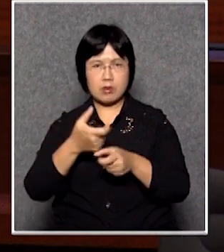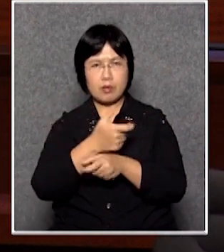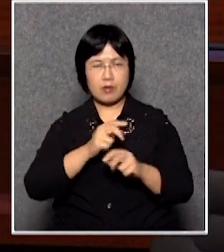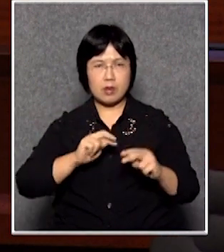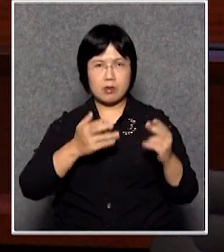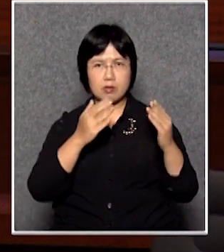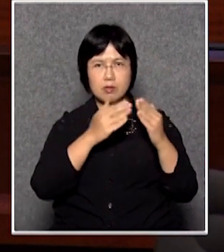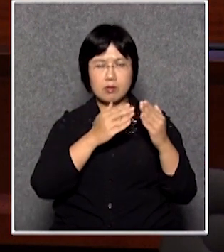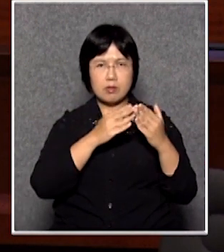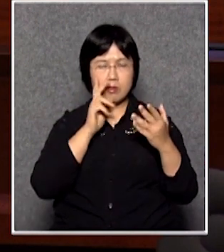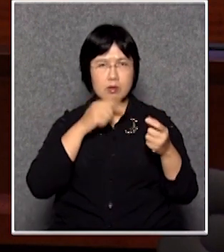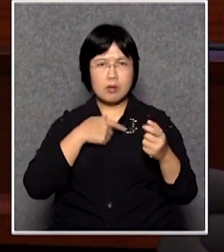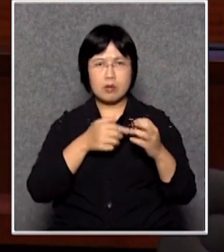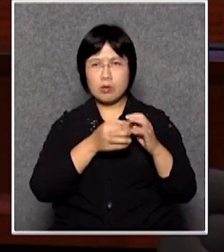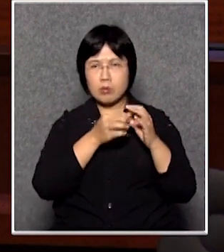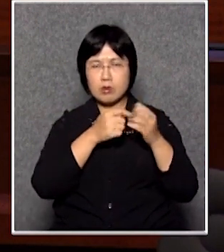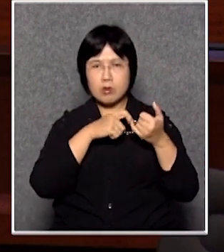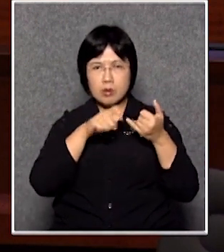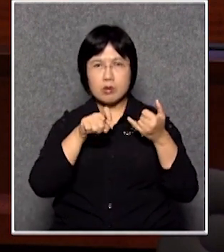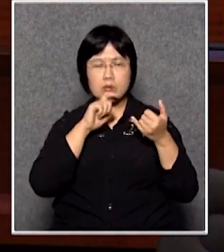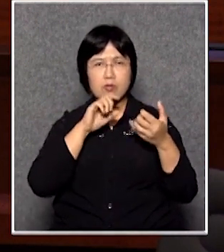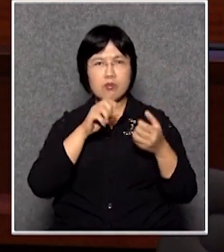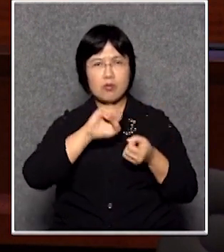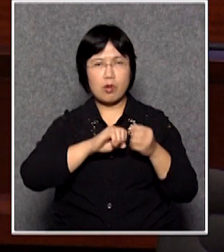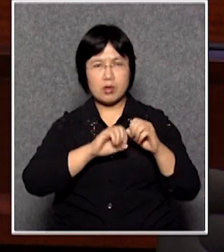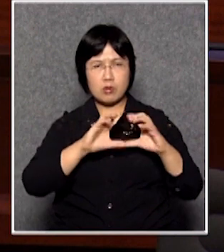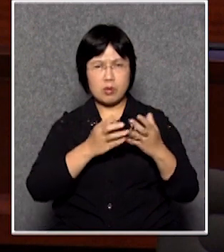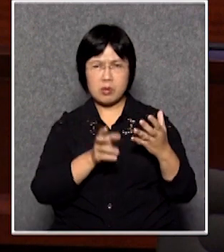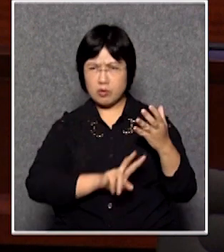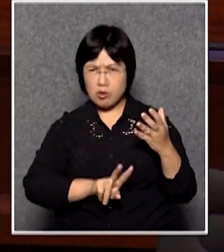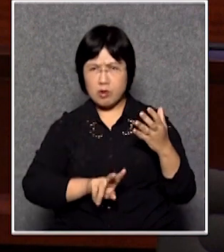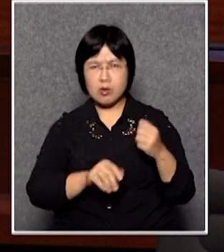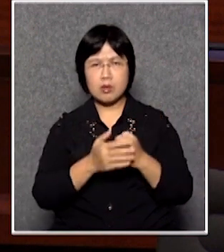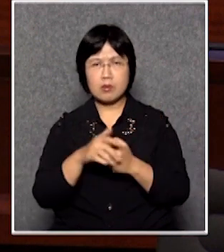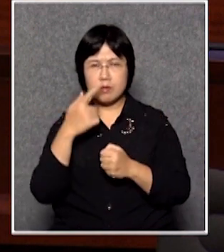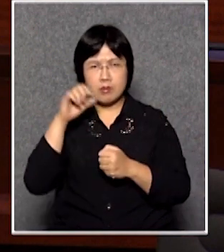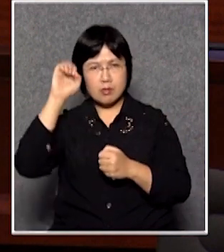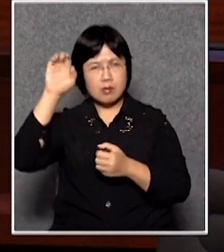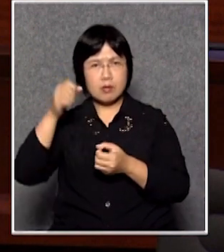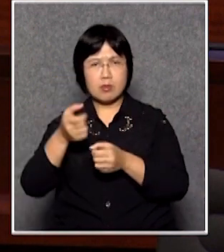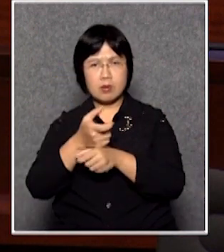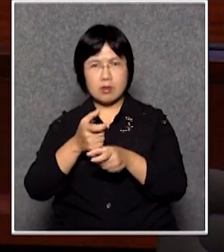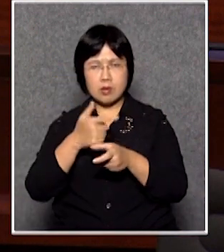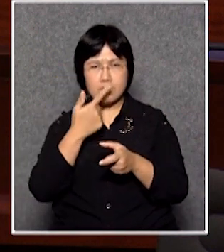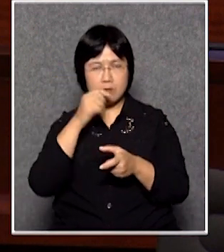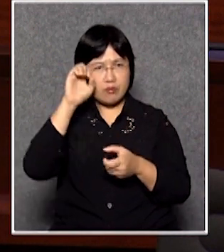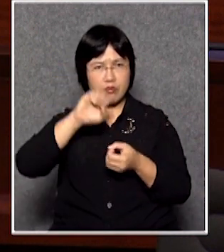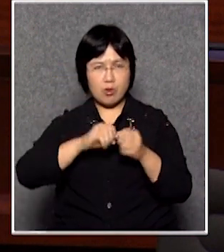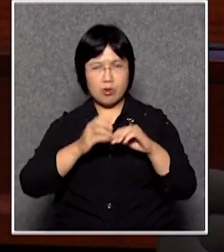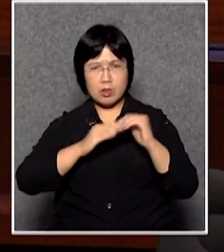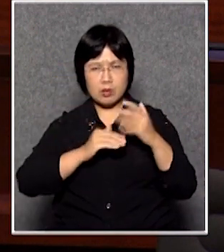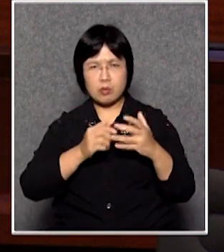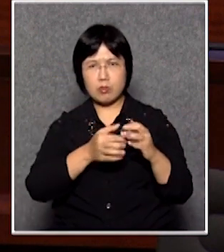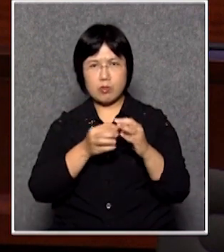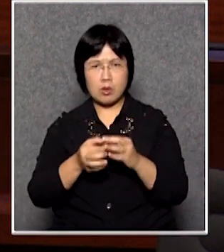發展局通訊及科技科幾乎一樣？既然創意產業同創新科技密不可分，為何還要